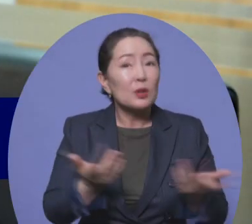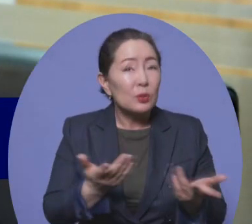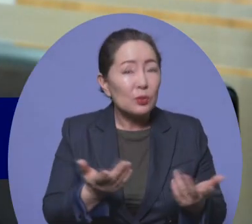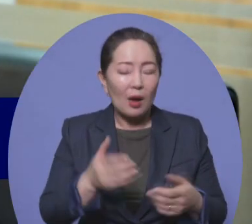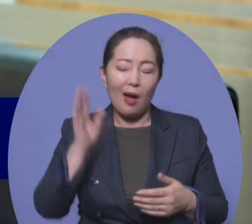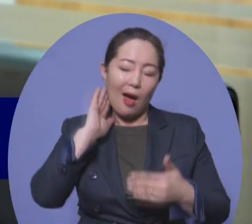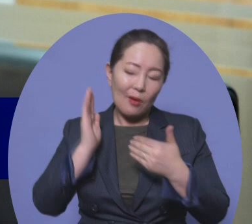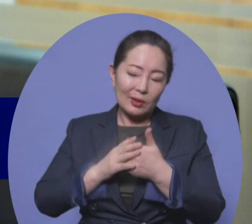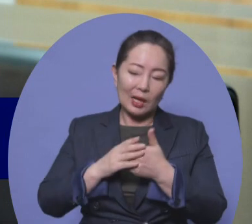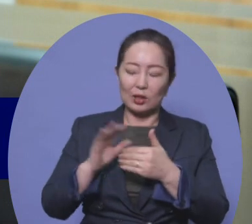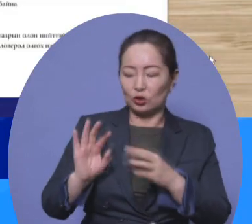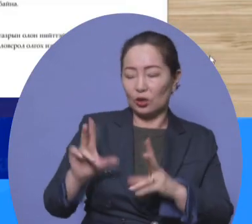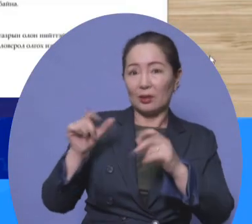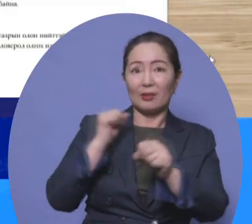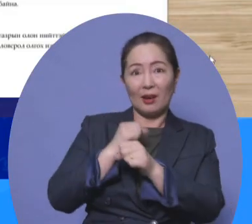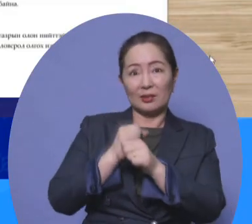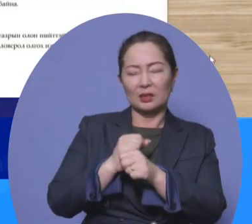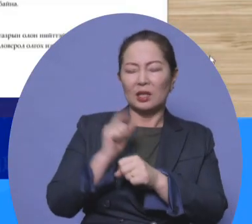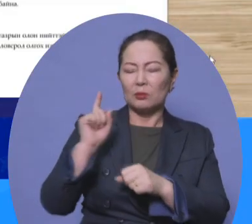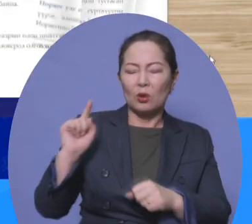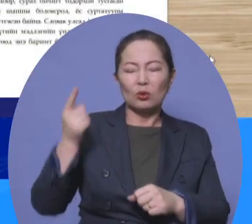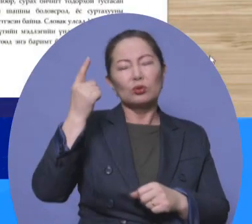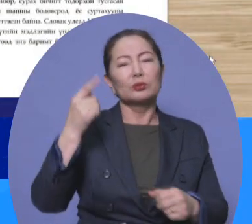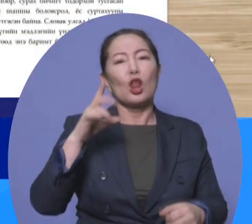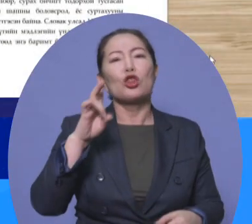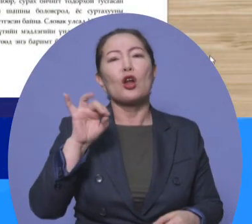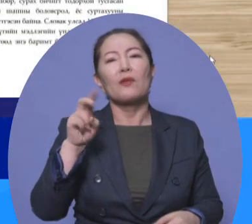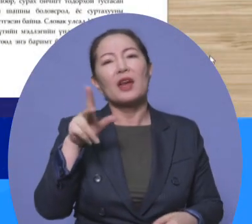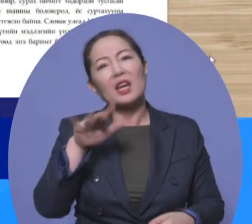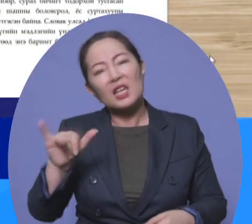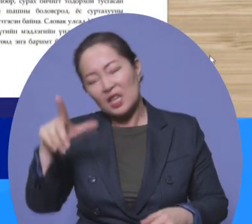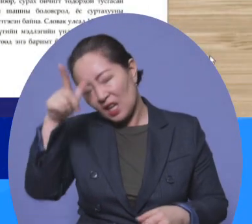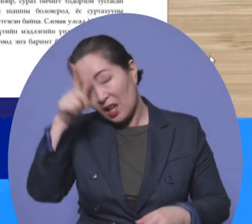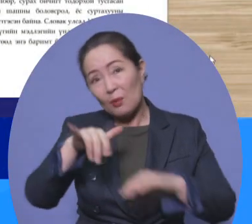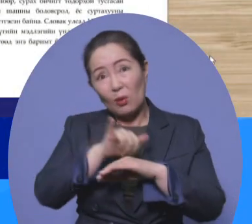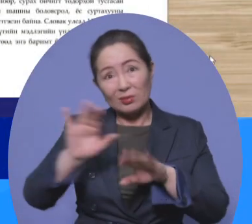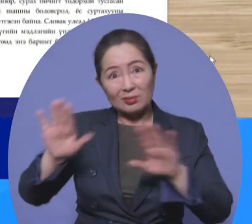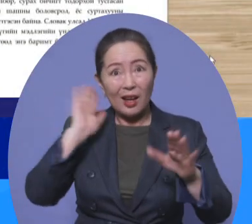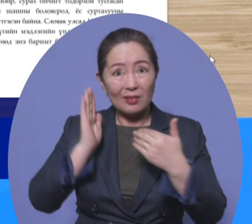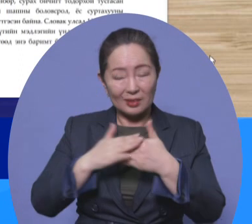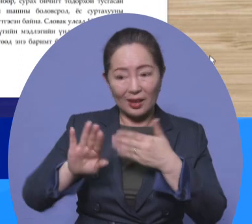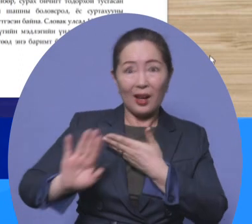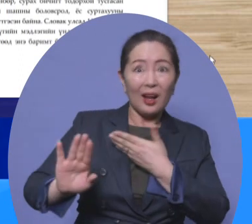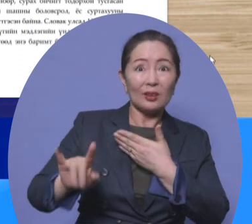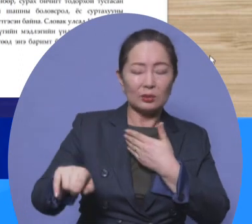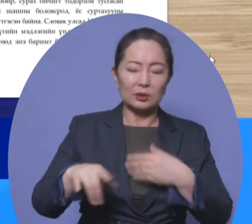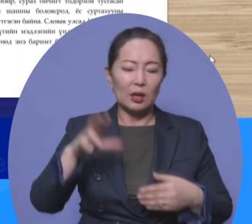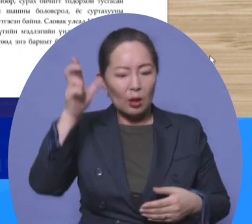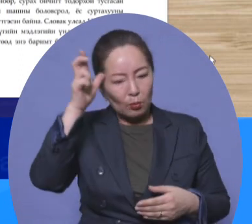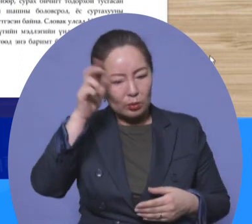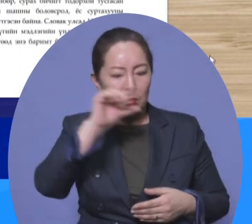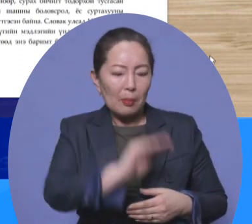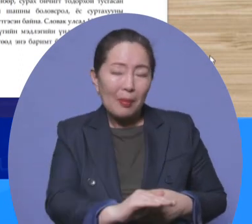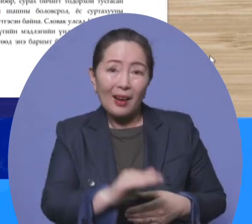авлигаас соёлын өрлөг үйл ажиллагаа нэлээд өндөр түвшинд амжилттай Норвег, Холбооны Герман гэсэн энэ улсуудын хувьд л нөгөө баг